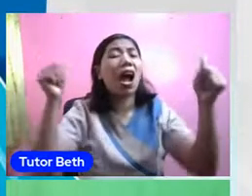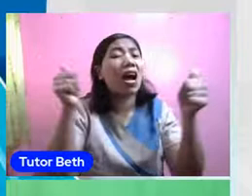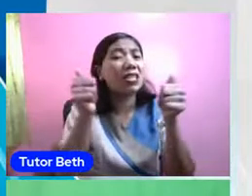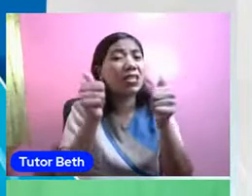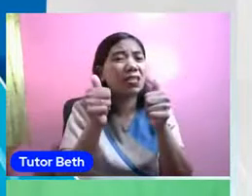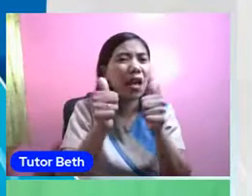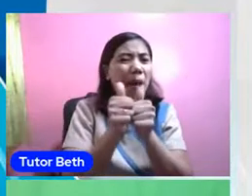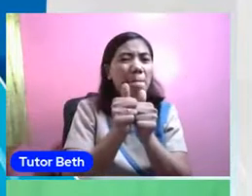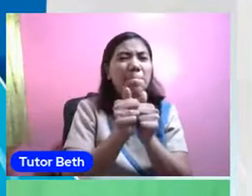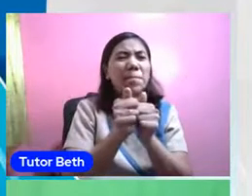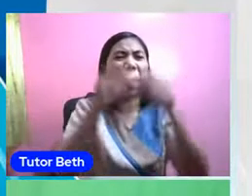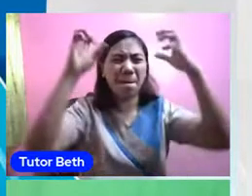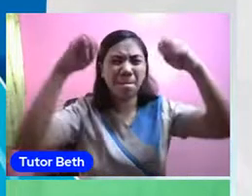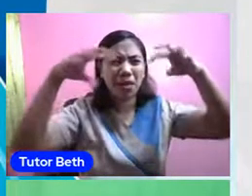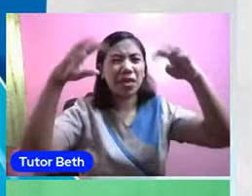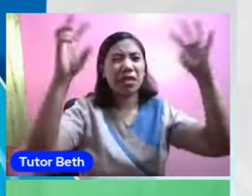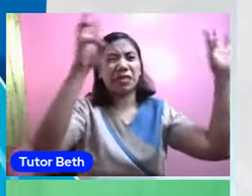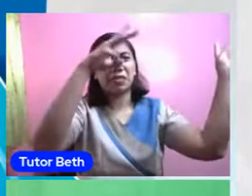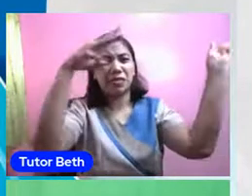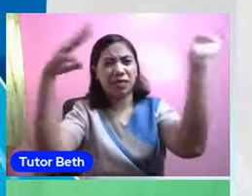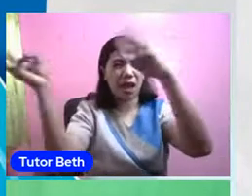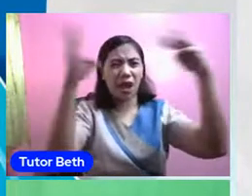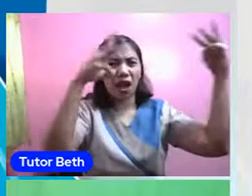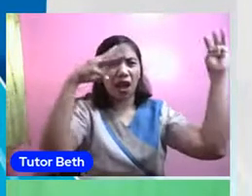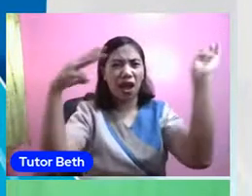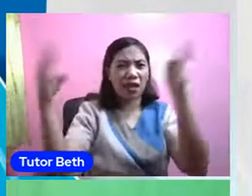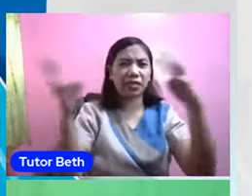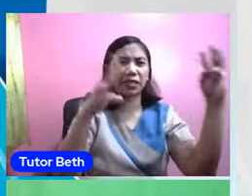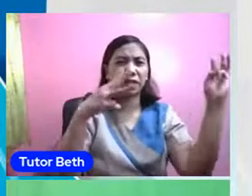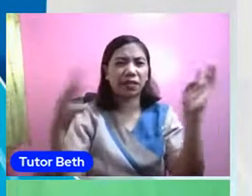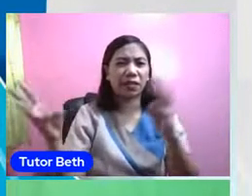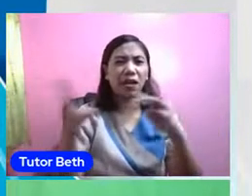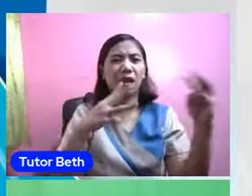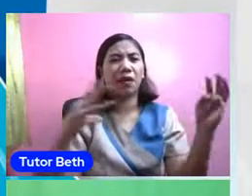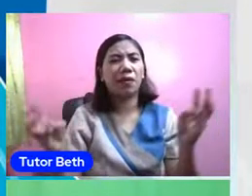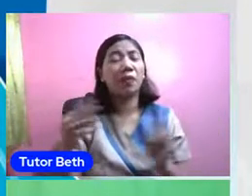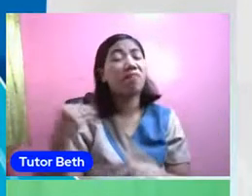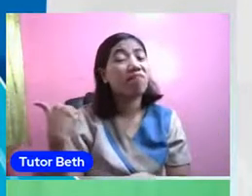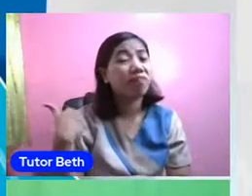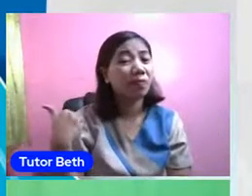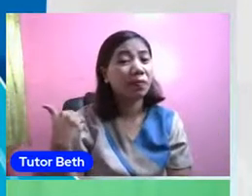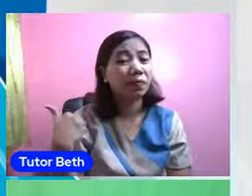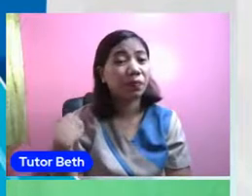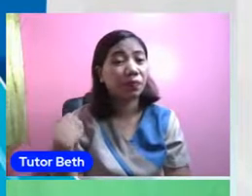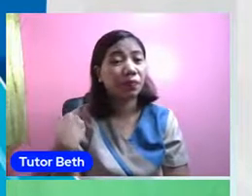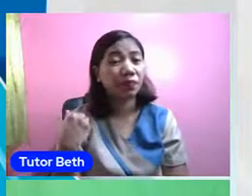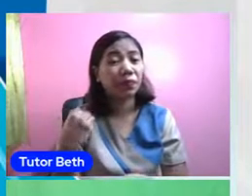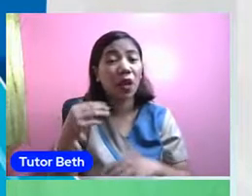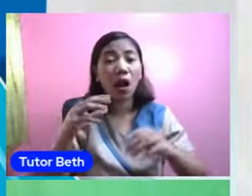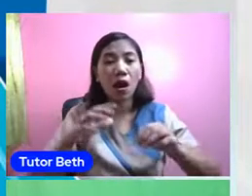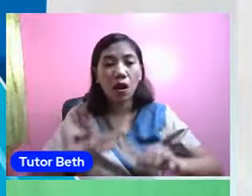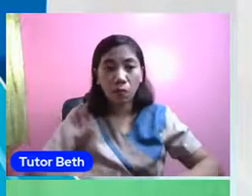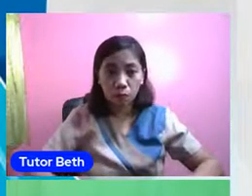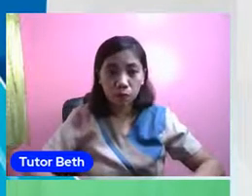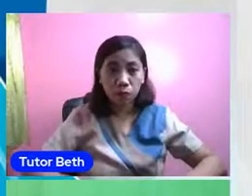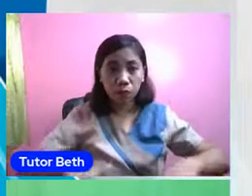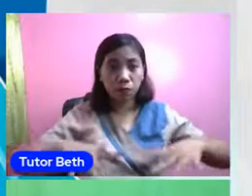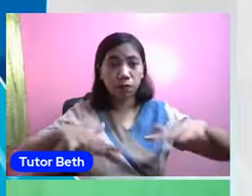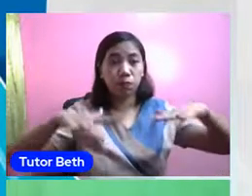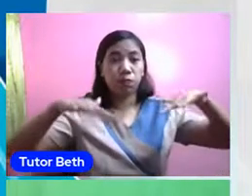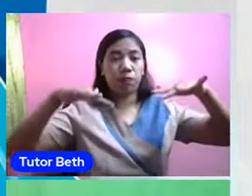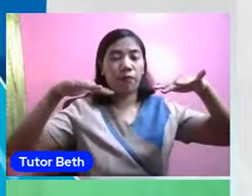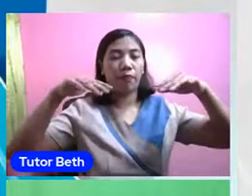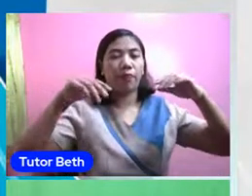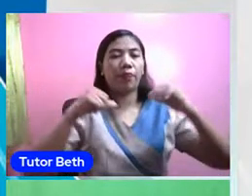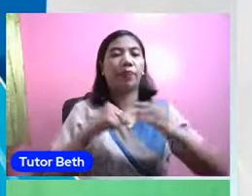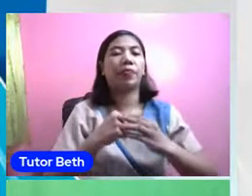malakas na paghangin. Meron din siya minsan sa pag tumataas yung tubig. Nagkakasanhing